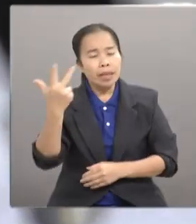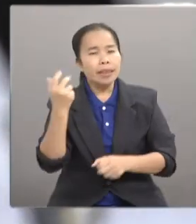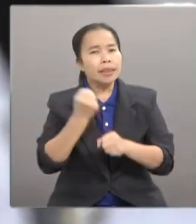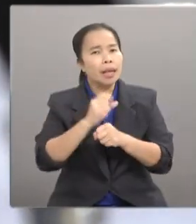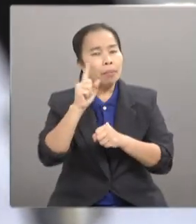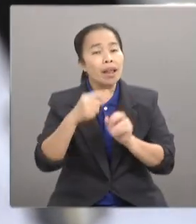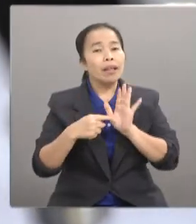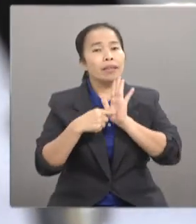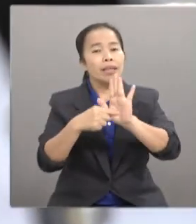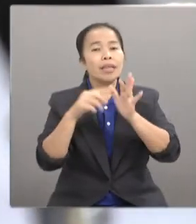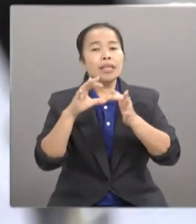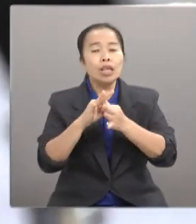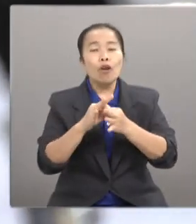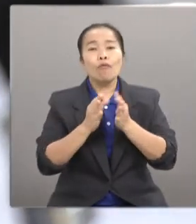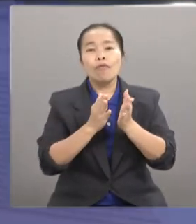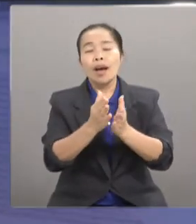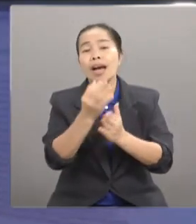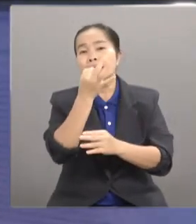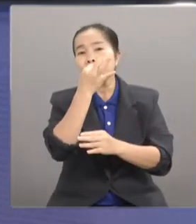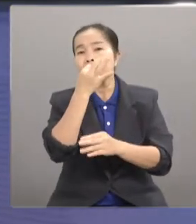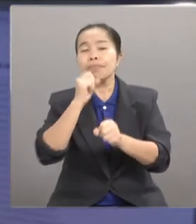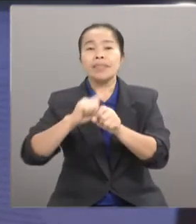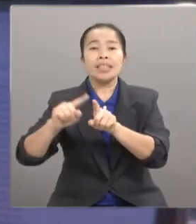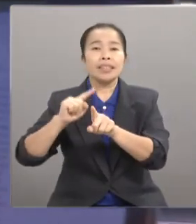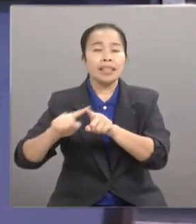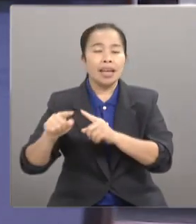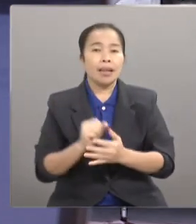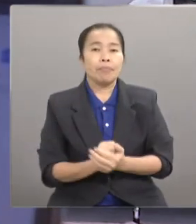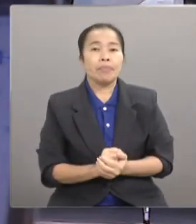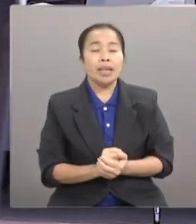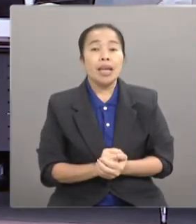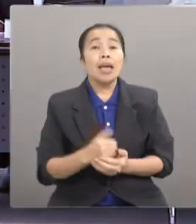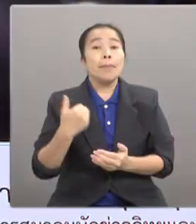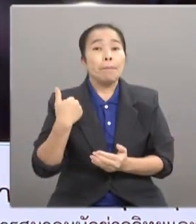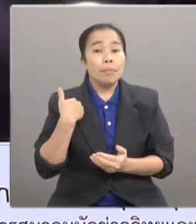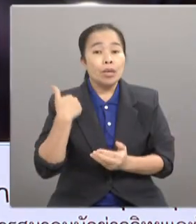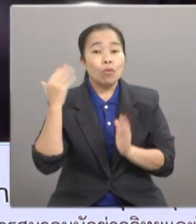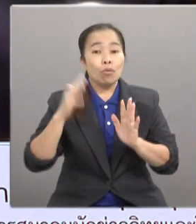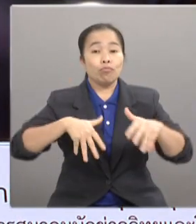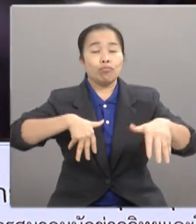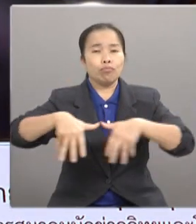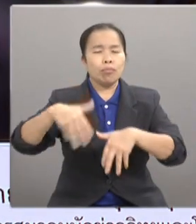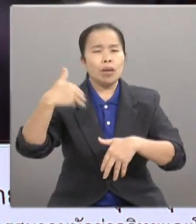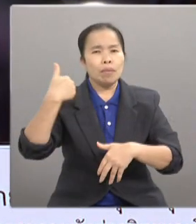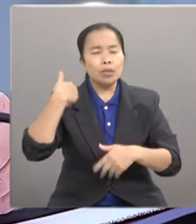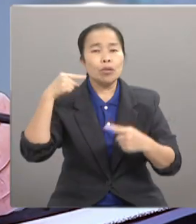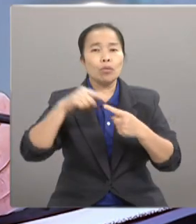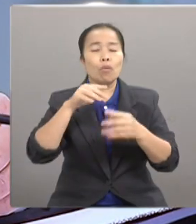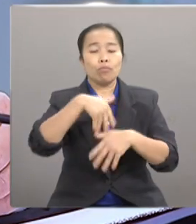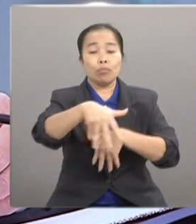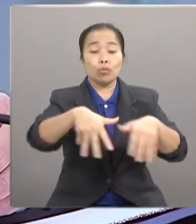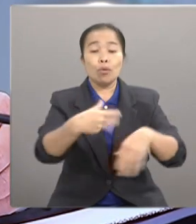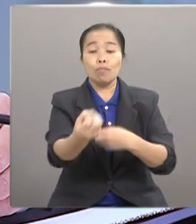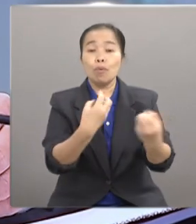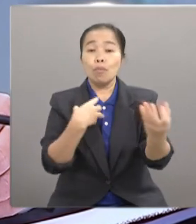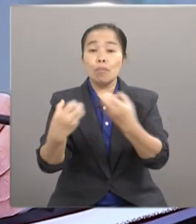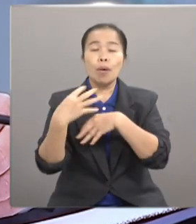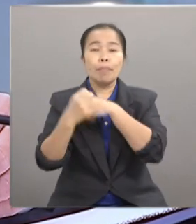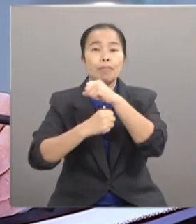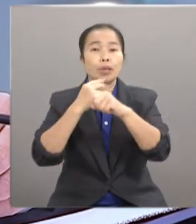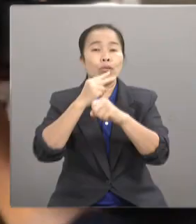ารส่งเสริมงานอาชีในสถานศึกษาและชวคผชมติดตามขนกวนิยชัยเรองร้องเรีนจประชาชนปี 25